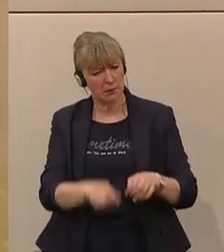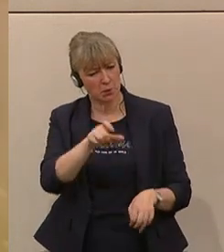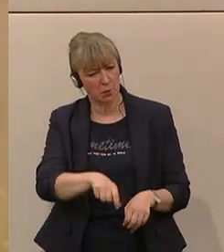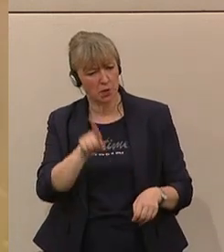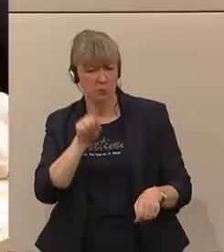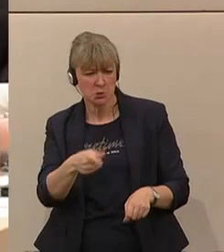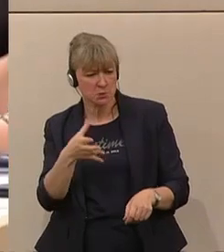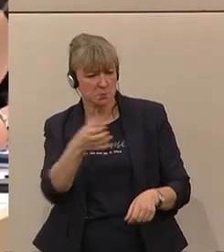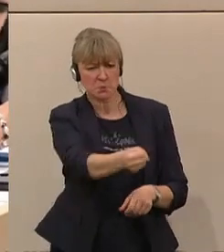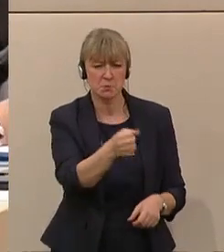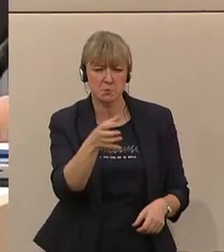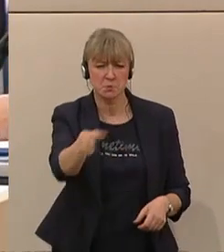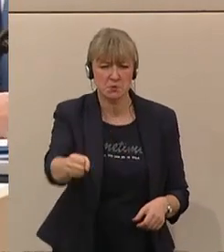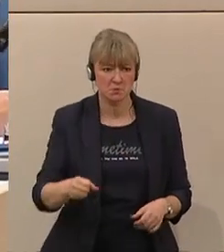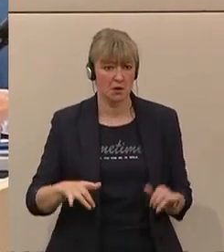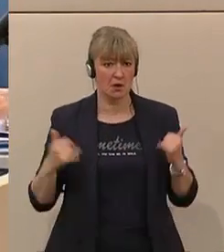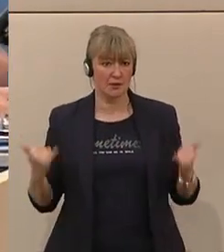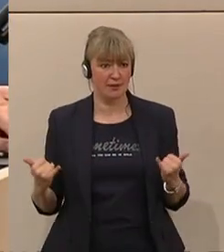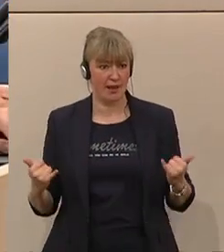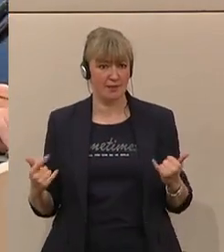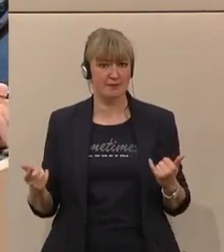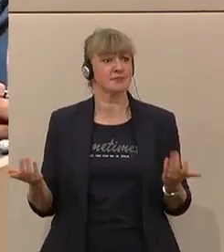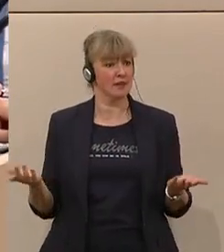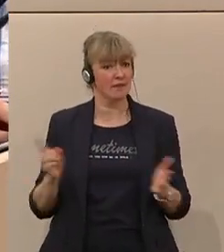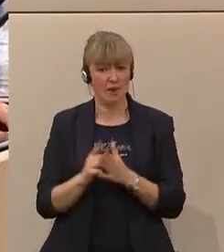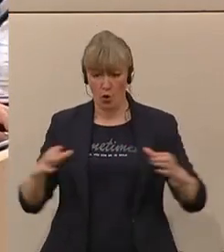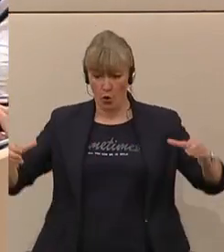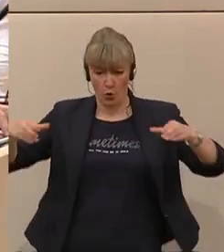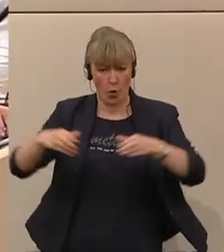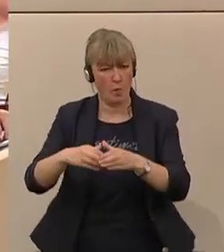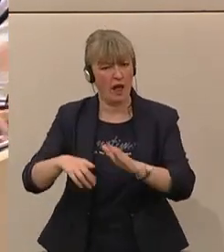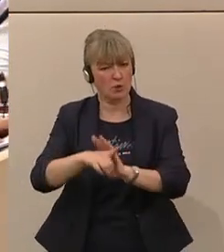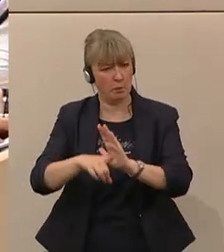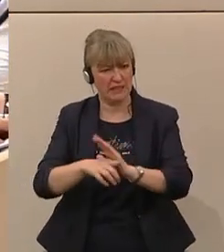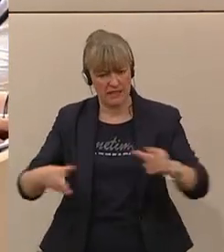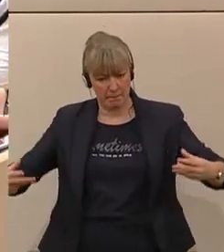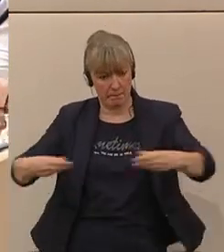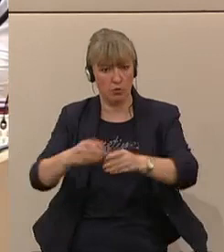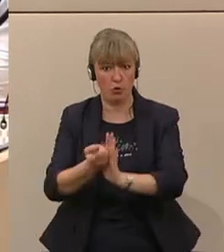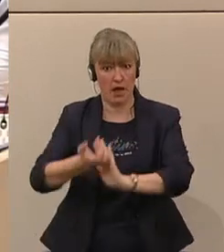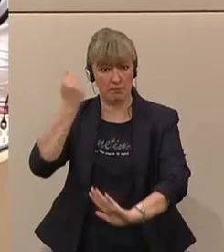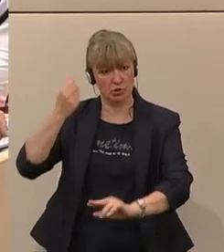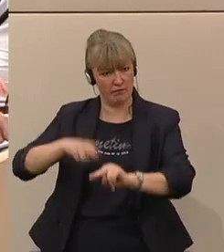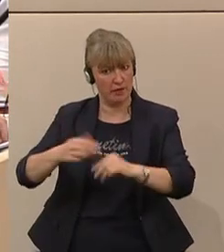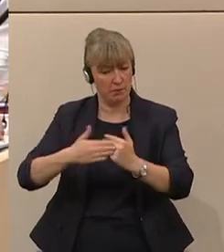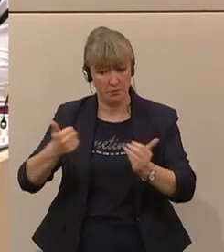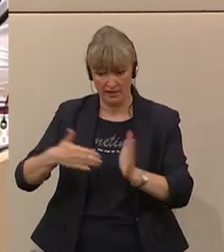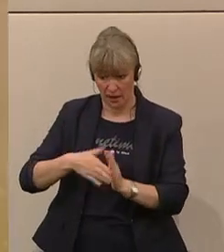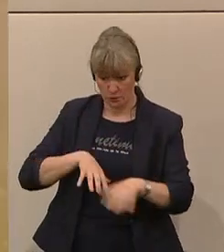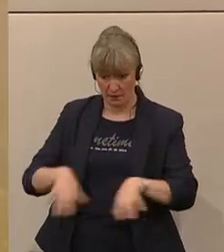den Kragen geben. Jetzt wird das Kumulationsprinzip abgeschafft, ist schon abgeschafft. Wenn Sie bei 1.000